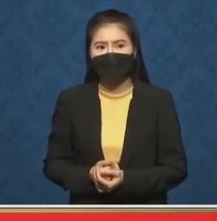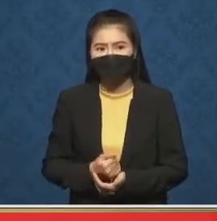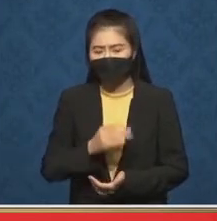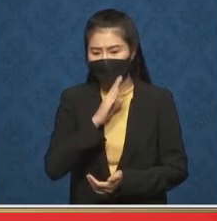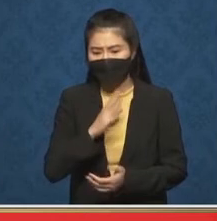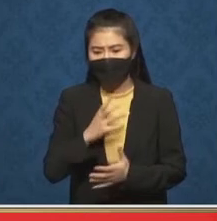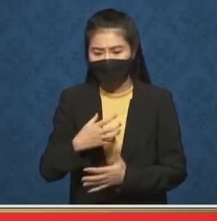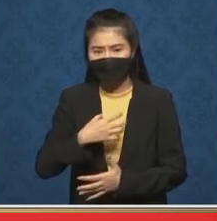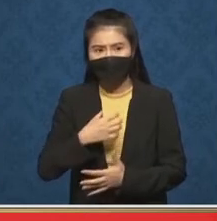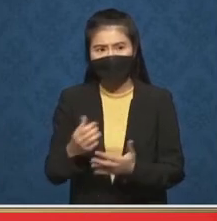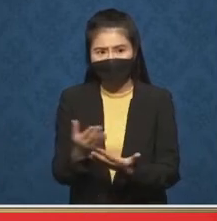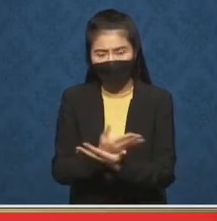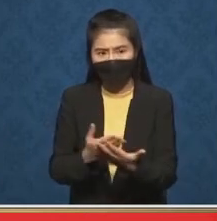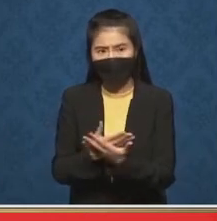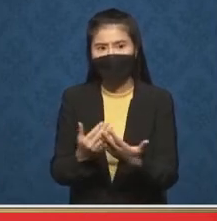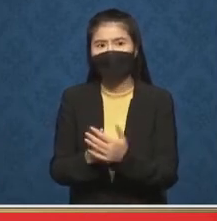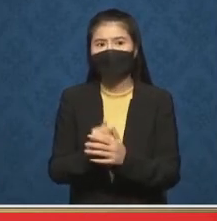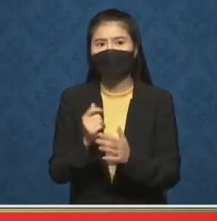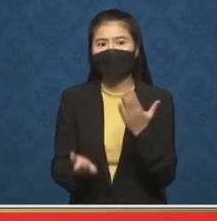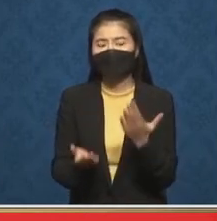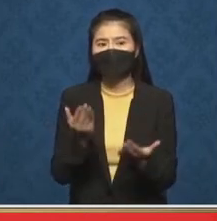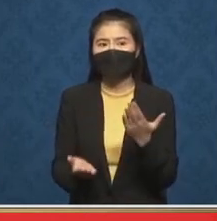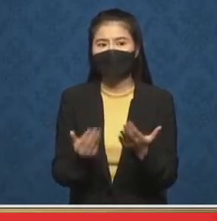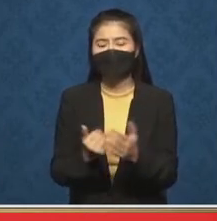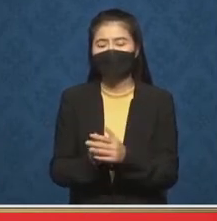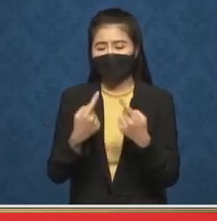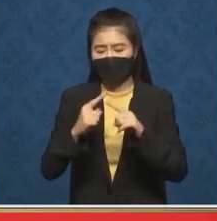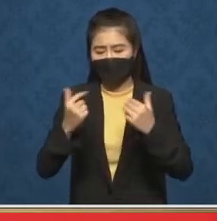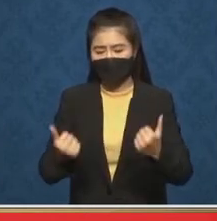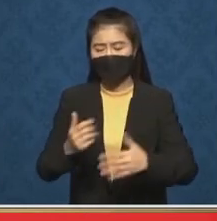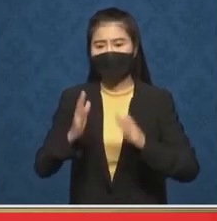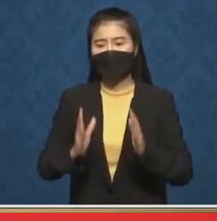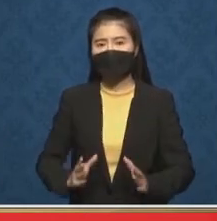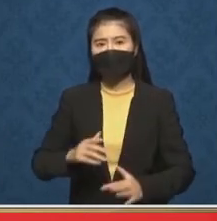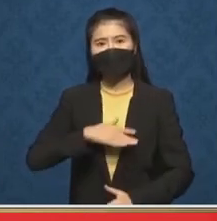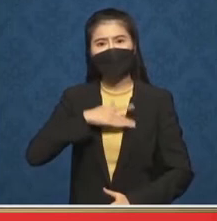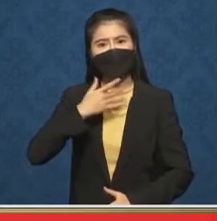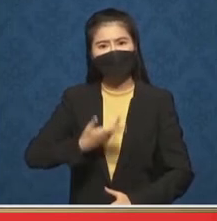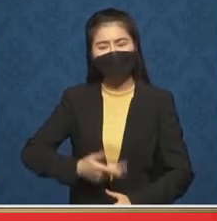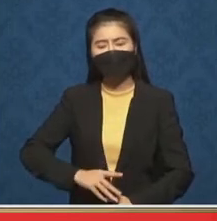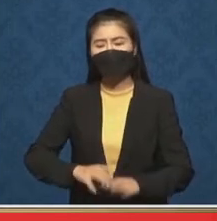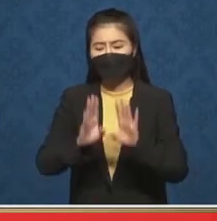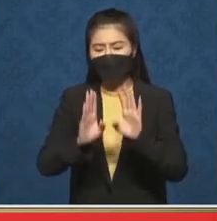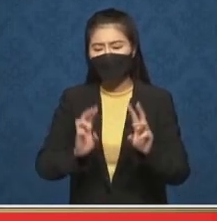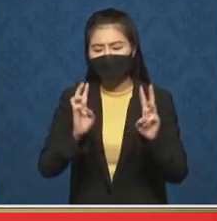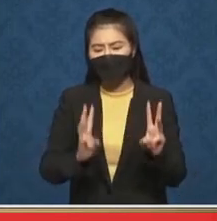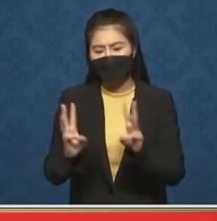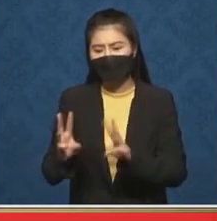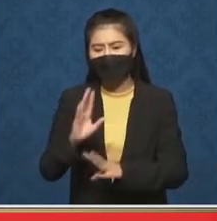จาอแบบนึได้ เข้าใจแต่ที่ติงวันนี้ ลคนไมสบายใวันนี้คือรูปแบบและวิธีการทท่านไปทำ